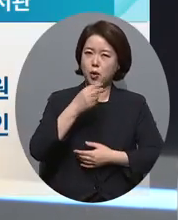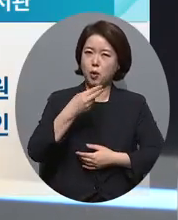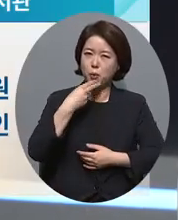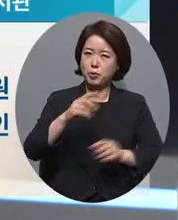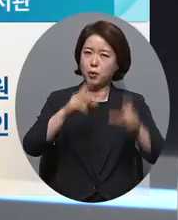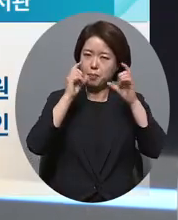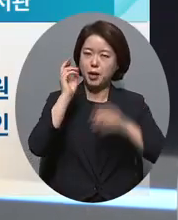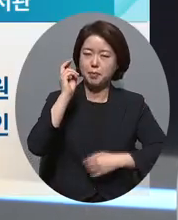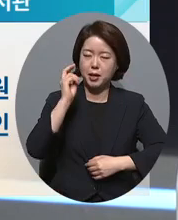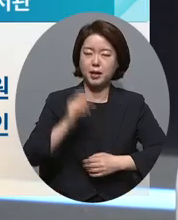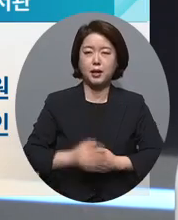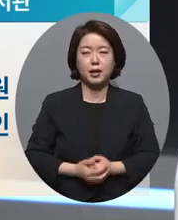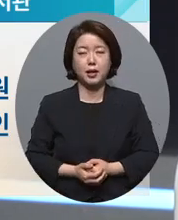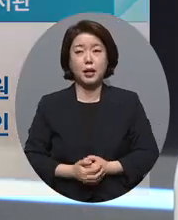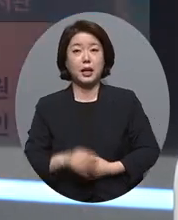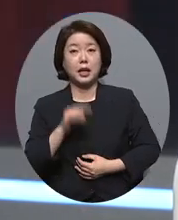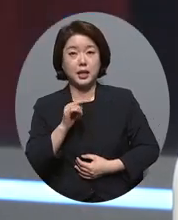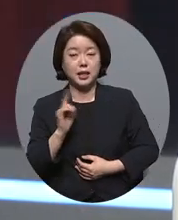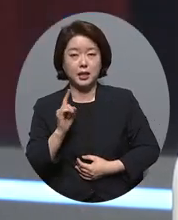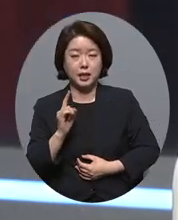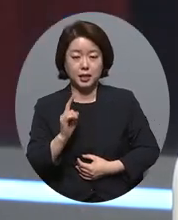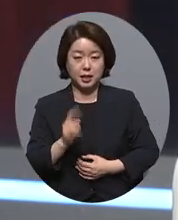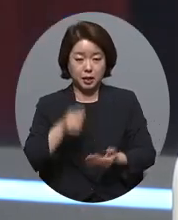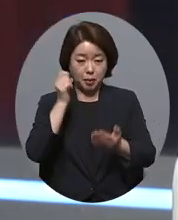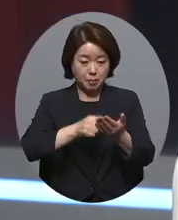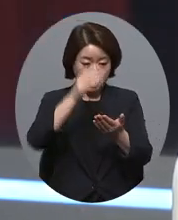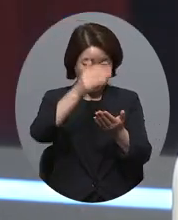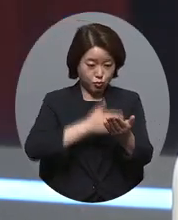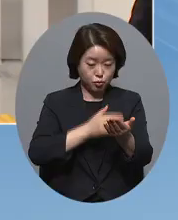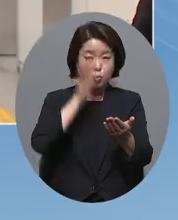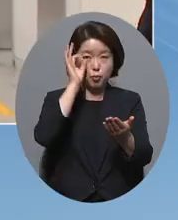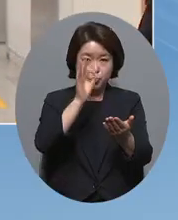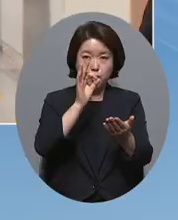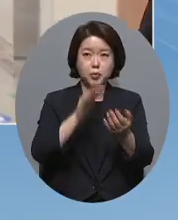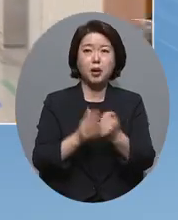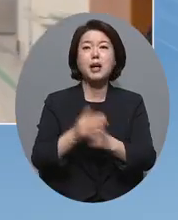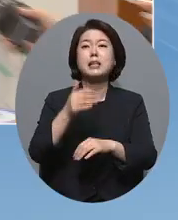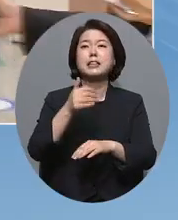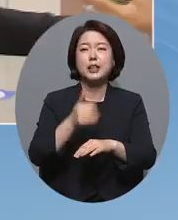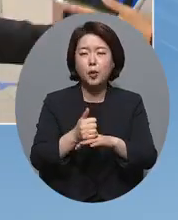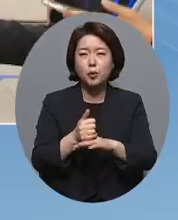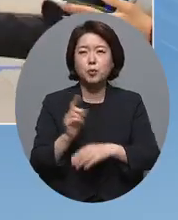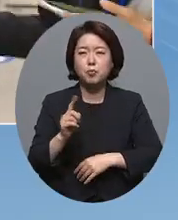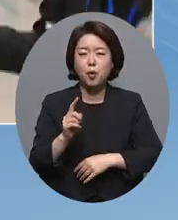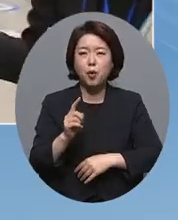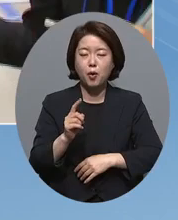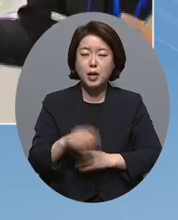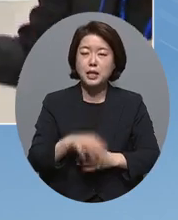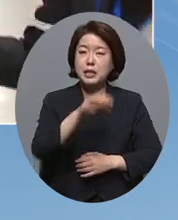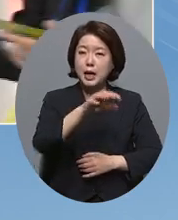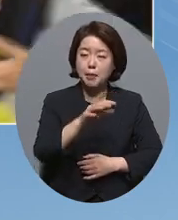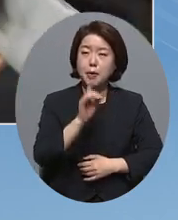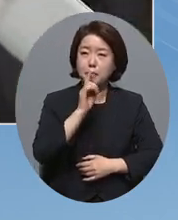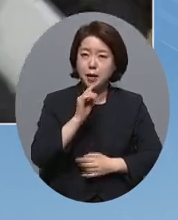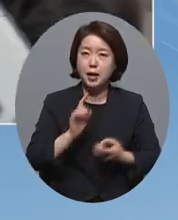왜냐하면 이게 그 판결문을 취지를 보면은 결국에는 앞에서 우리가 얘기한 대로 허위 사실을